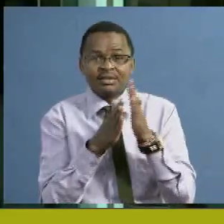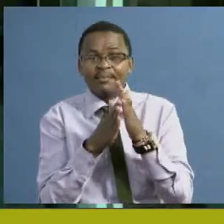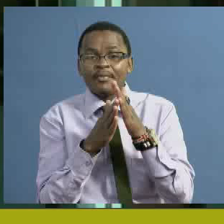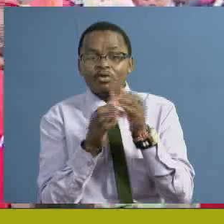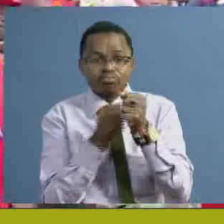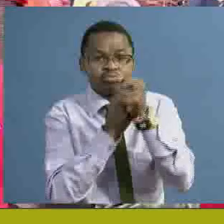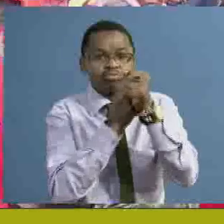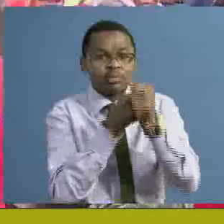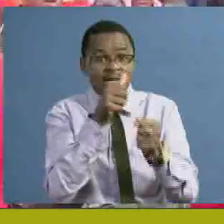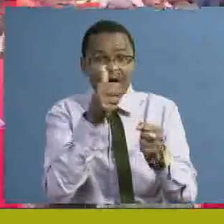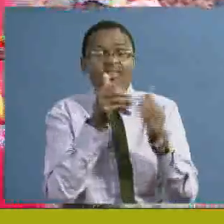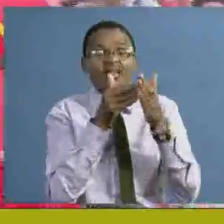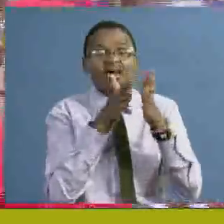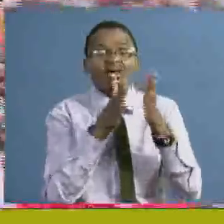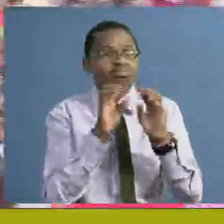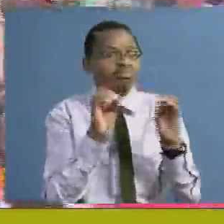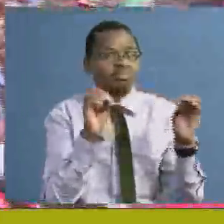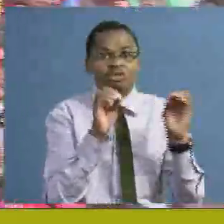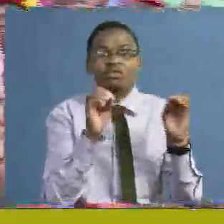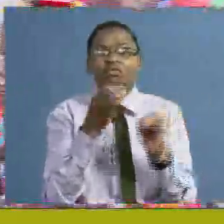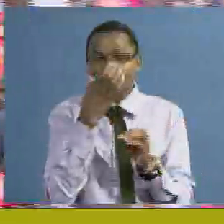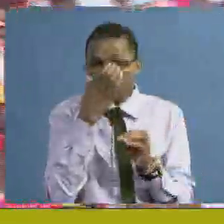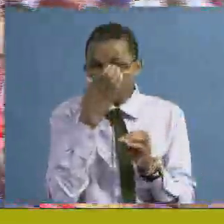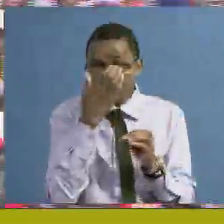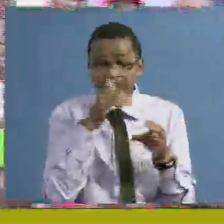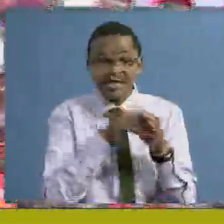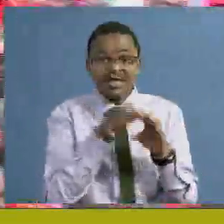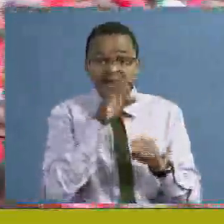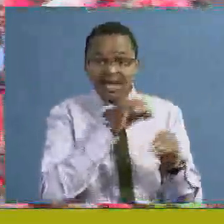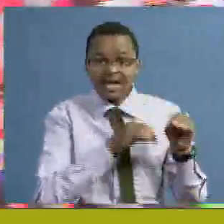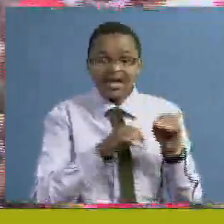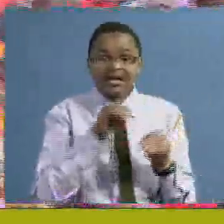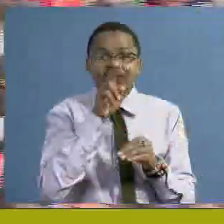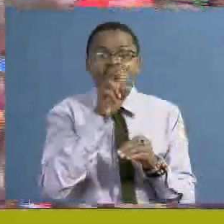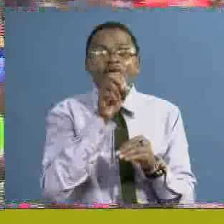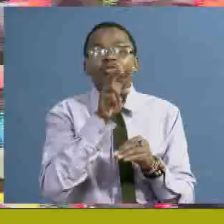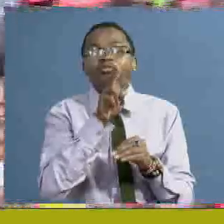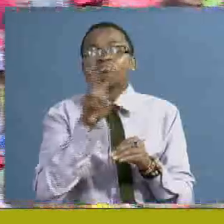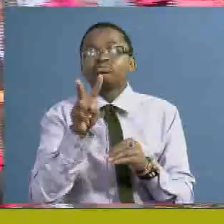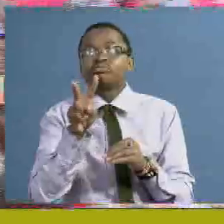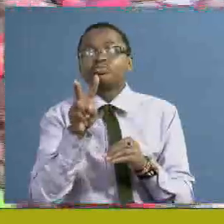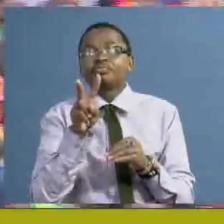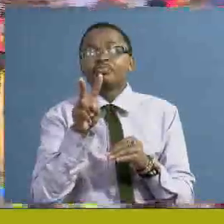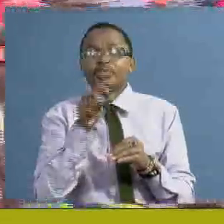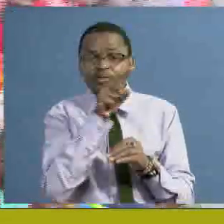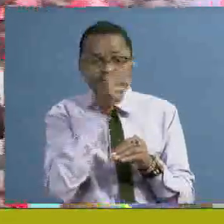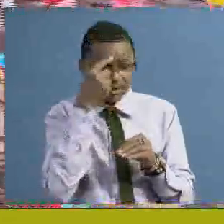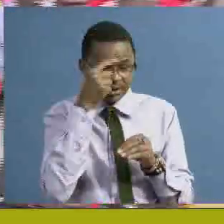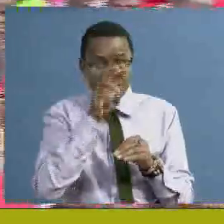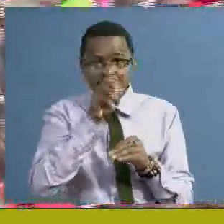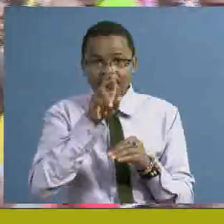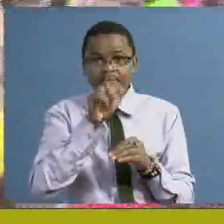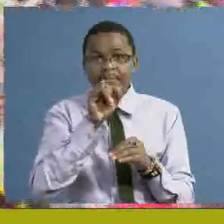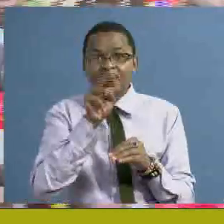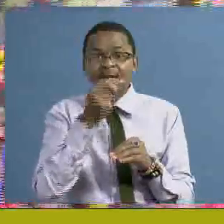kumuunga mkono kiongozi mwingine ambaye si naye Rais William Ruto katika uchaguzi wa mwaka 2022, mchanganuzi Martin